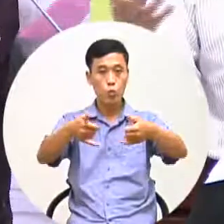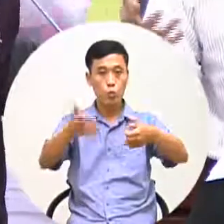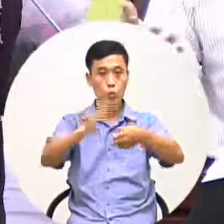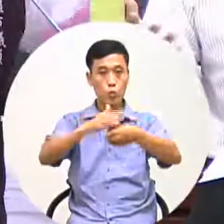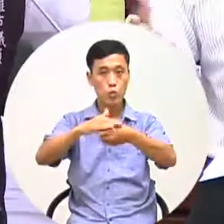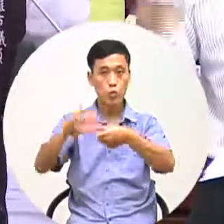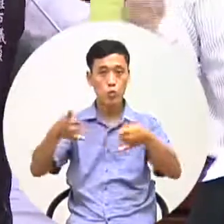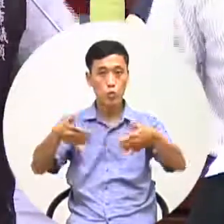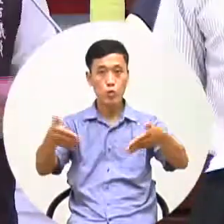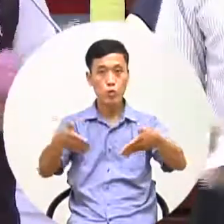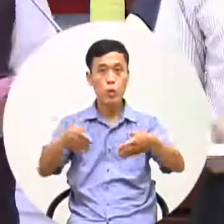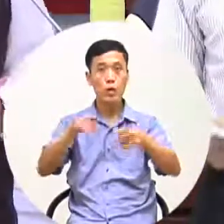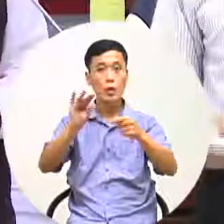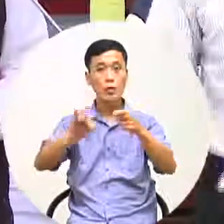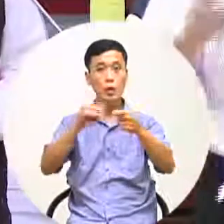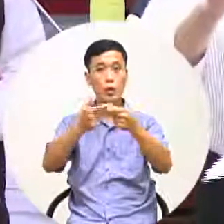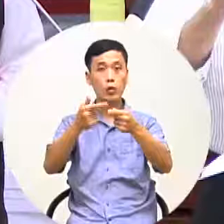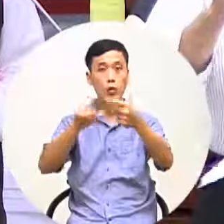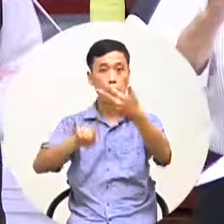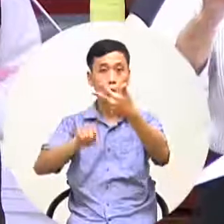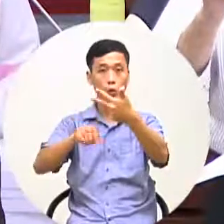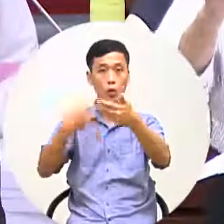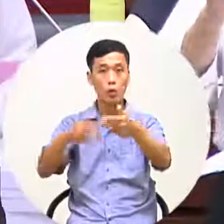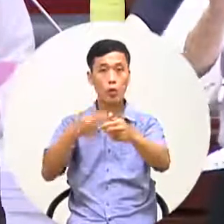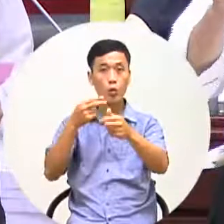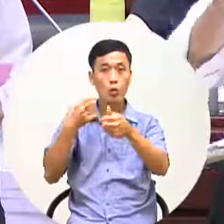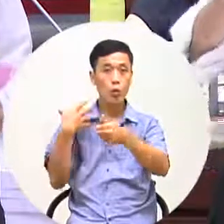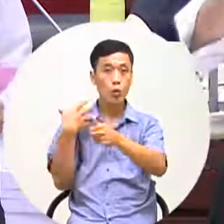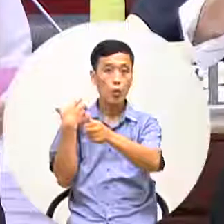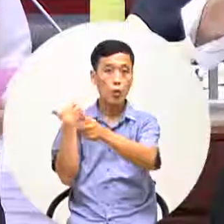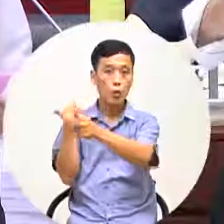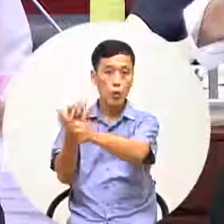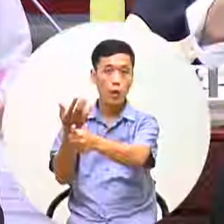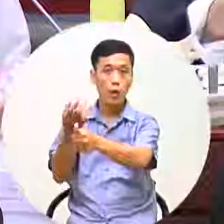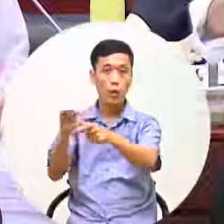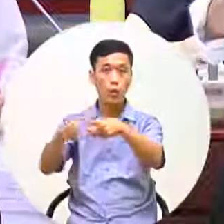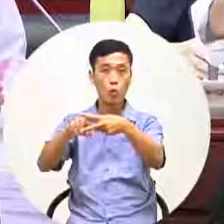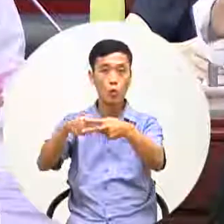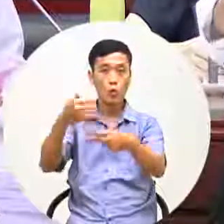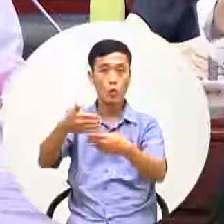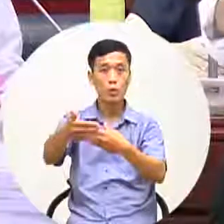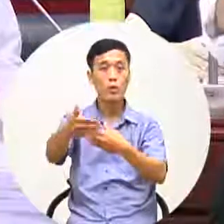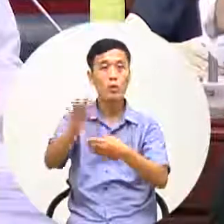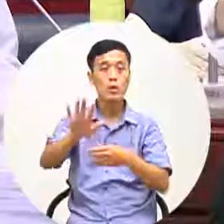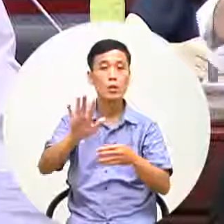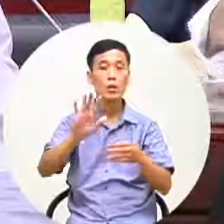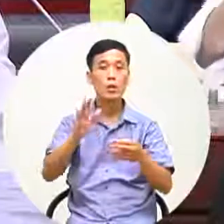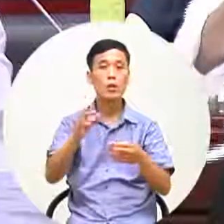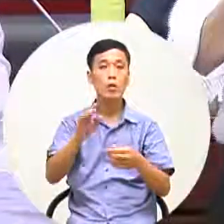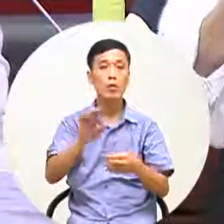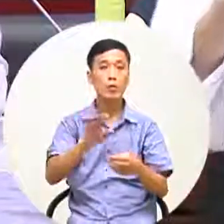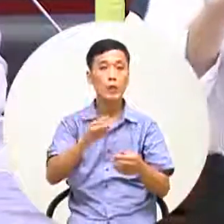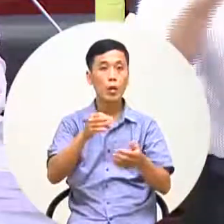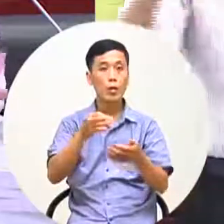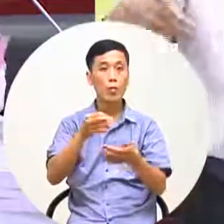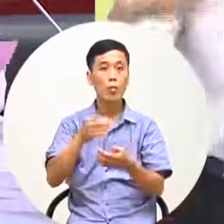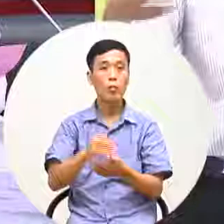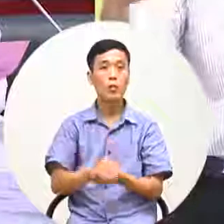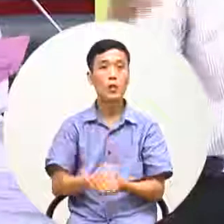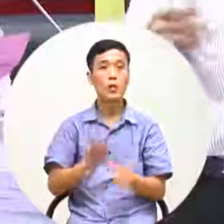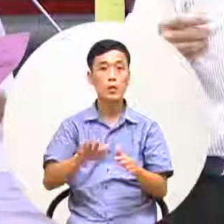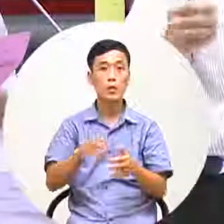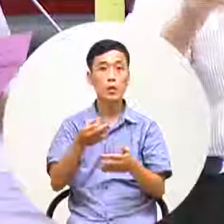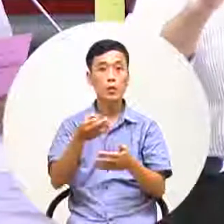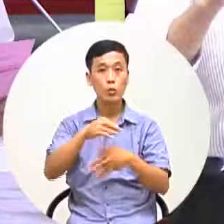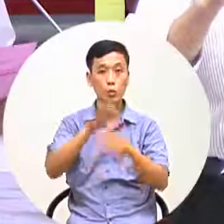有花包的一个工程。 道路铺完没有？ 目前的部分好像有没有全部铺完？现